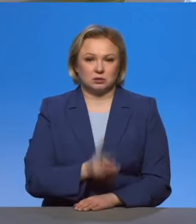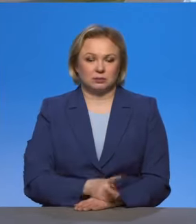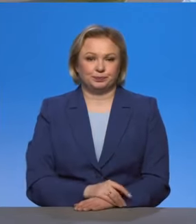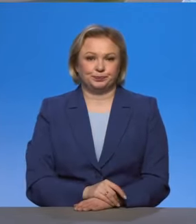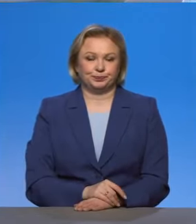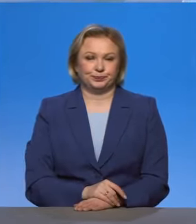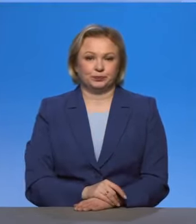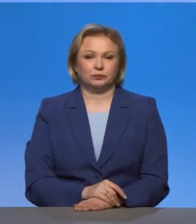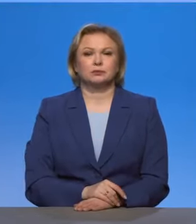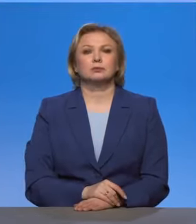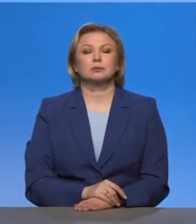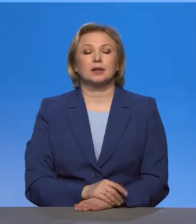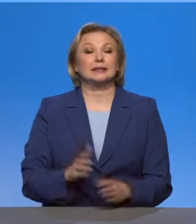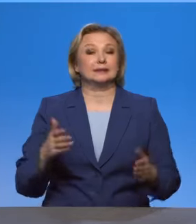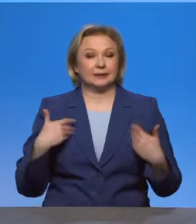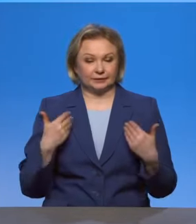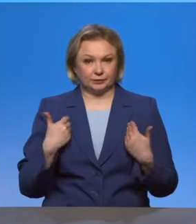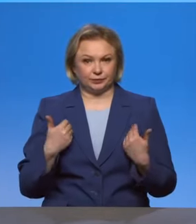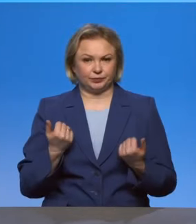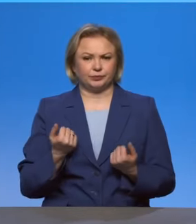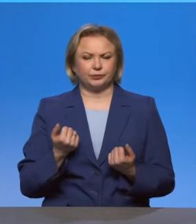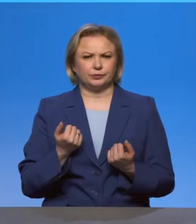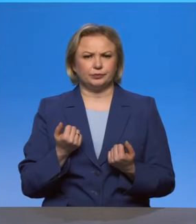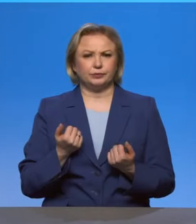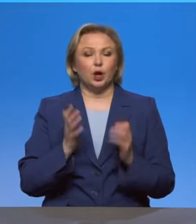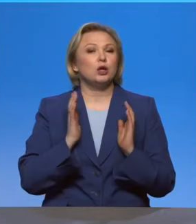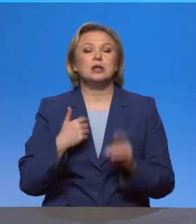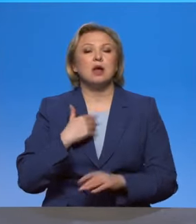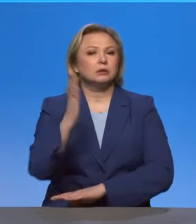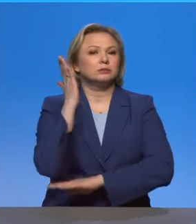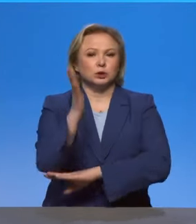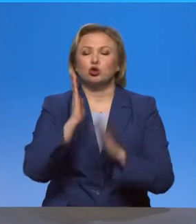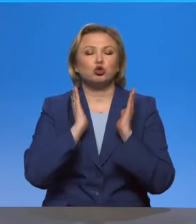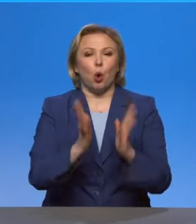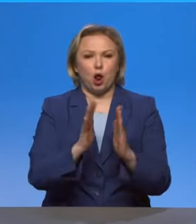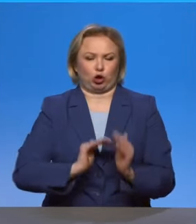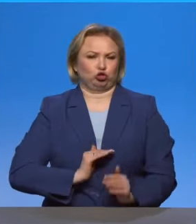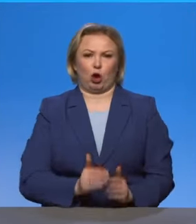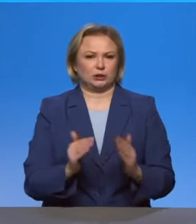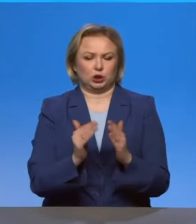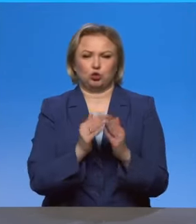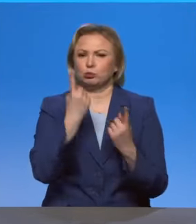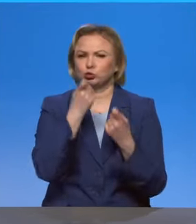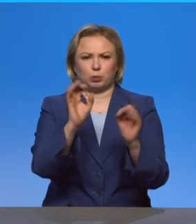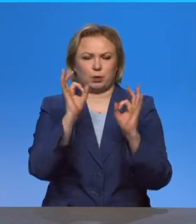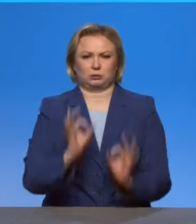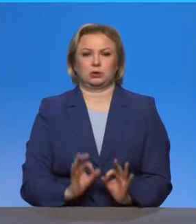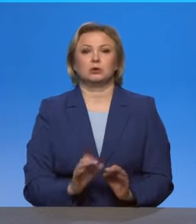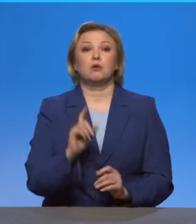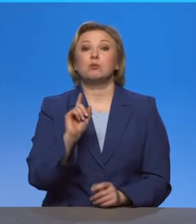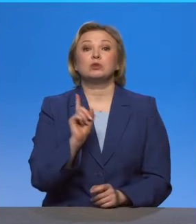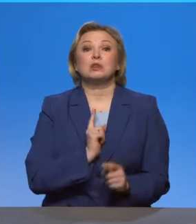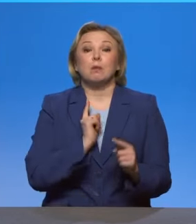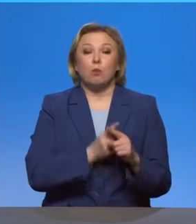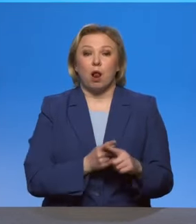Здравствуйте. Да, это слушаем. Татьяна. Знаете, только за частный дом однозначно. Так. Тем более, что сейчас